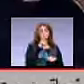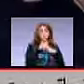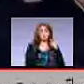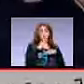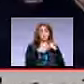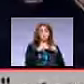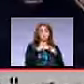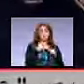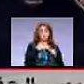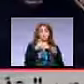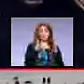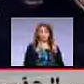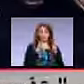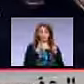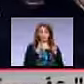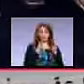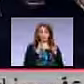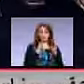وكان خوفي ان